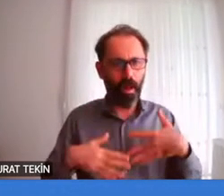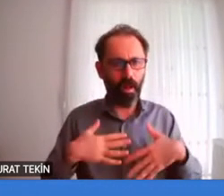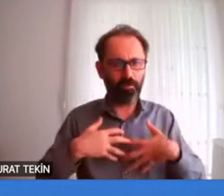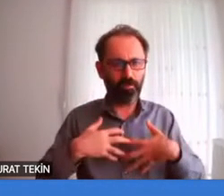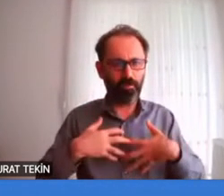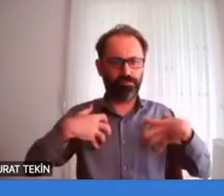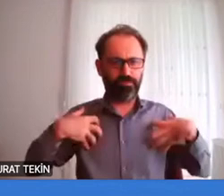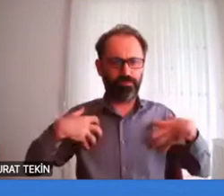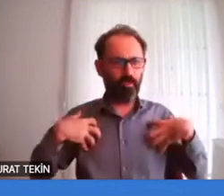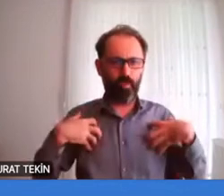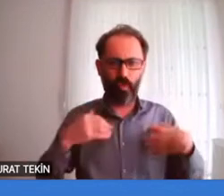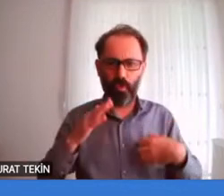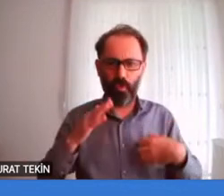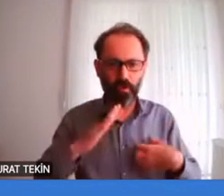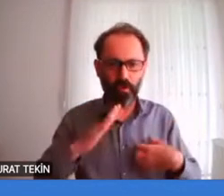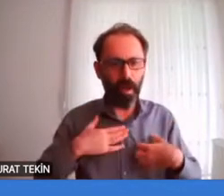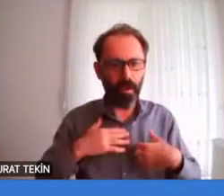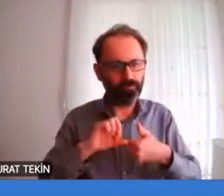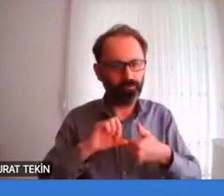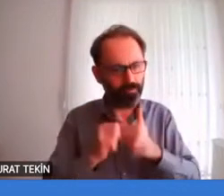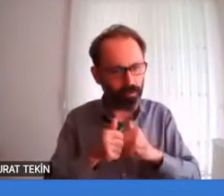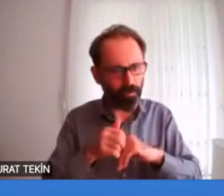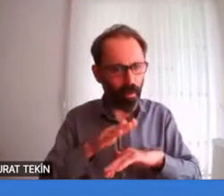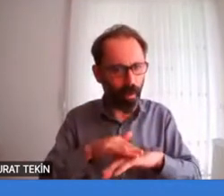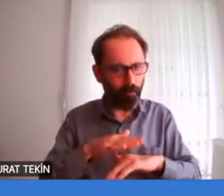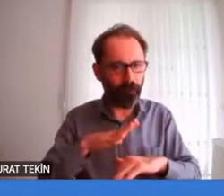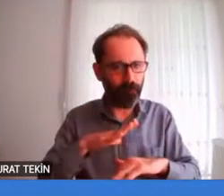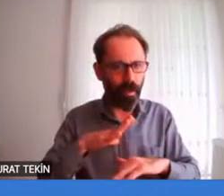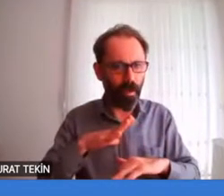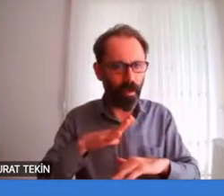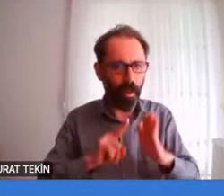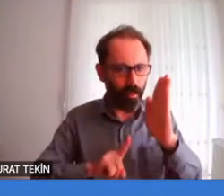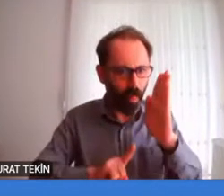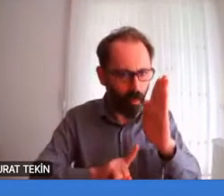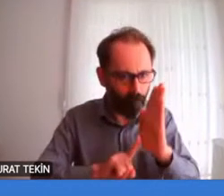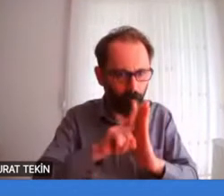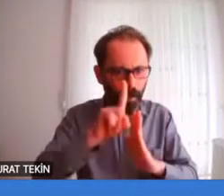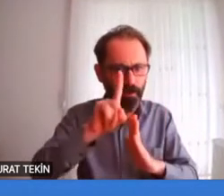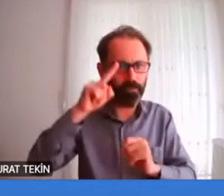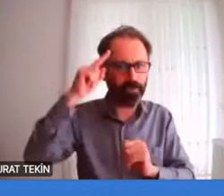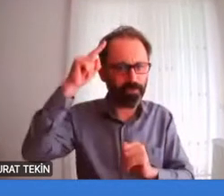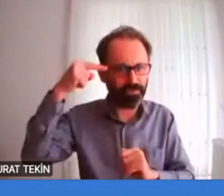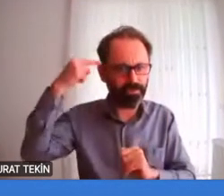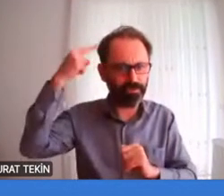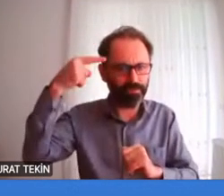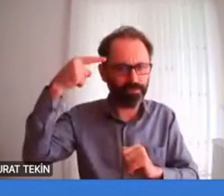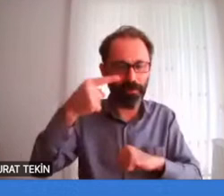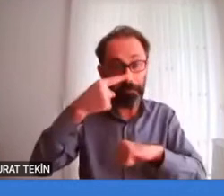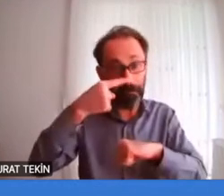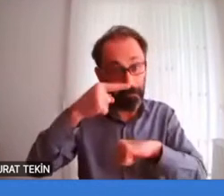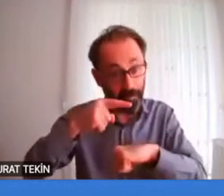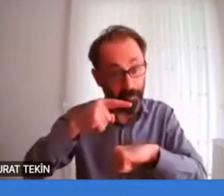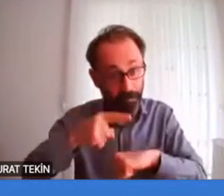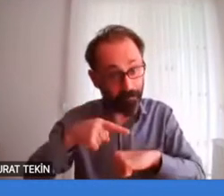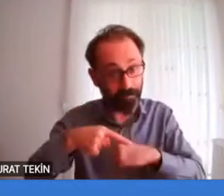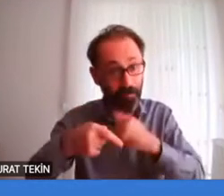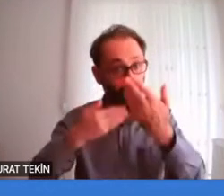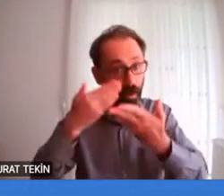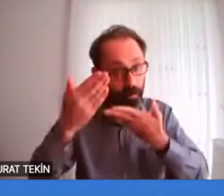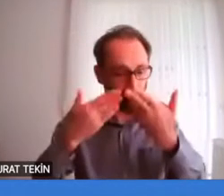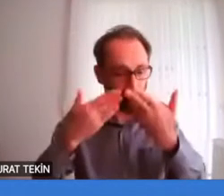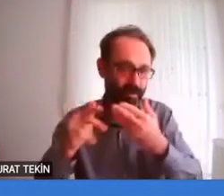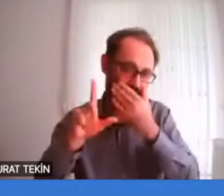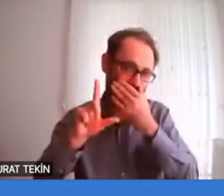Başkalarının yapamayacağı şeyi yaparım, ben bunu başarırım. Bunu diyebilmek, bunu dedirtebilmek önemli. Bu